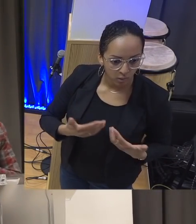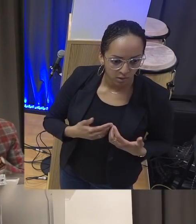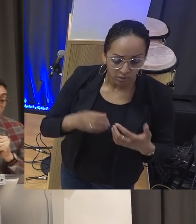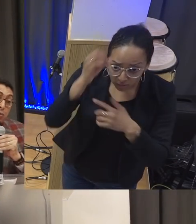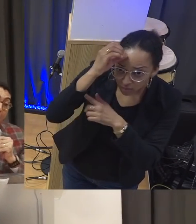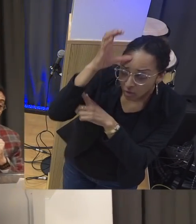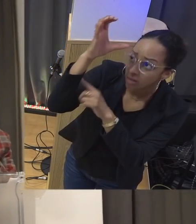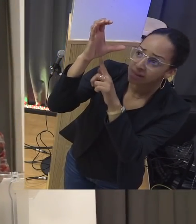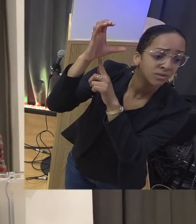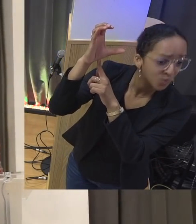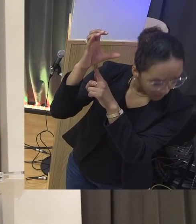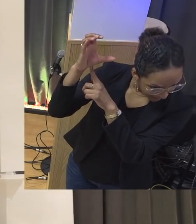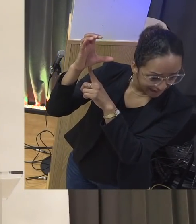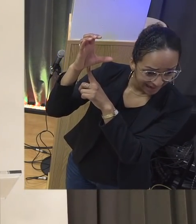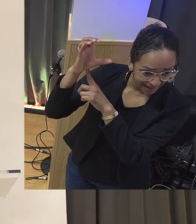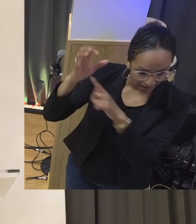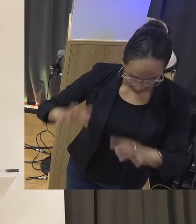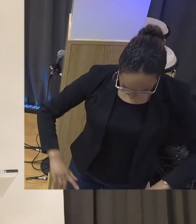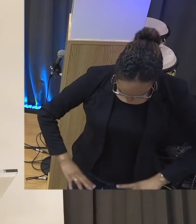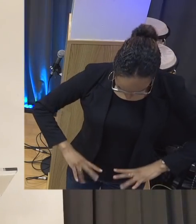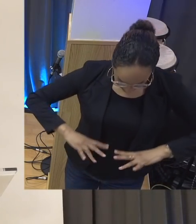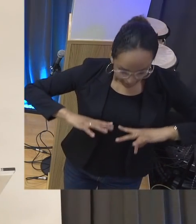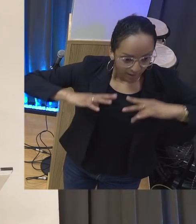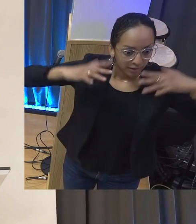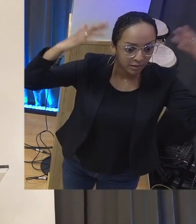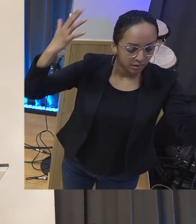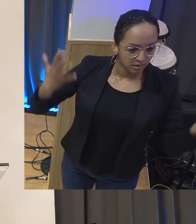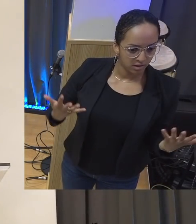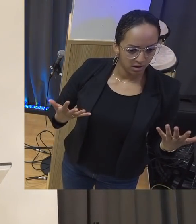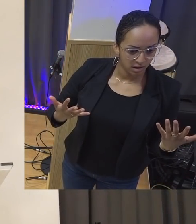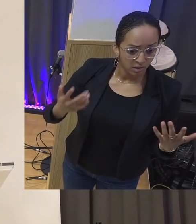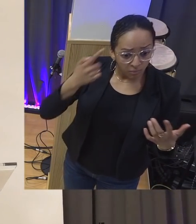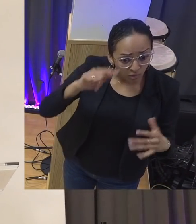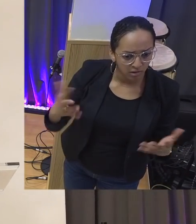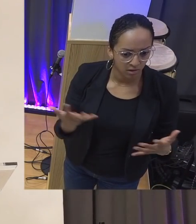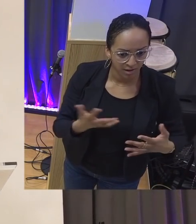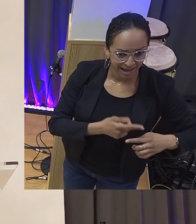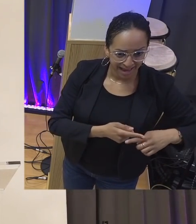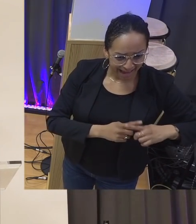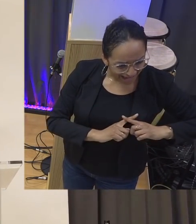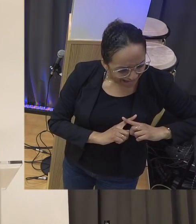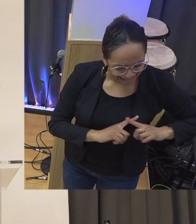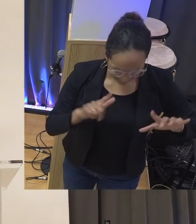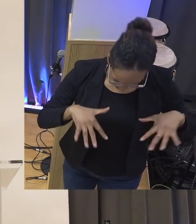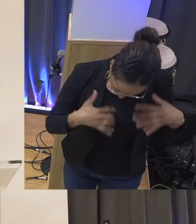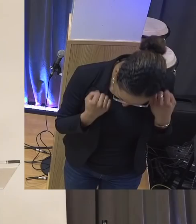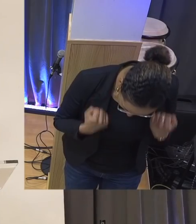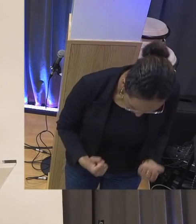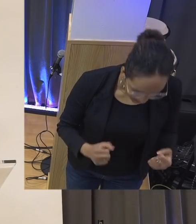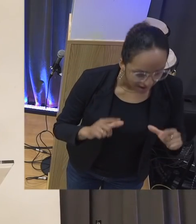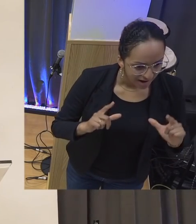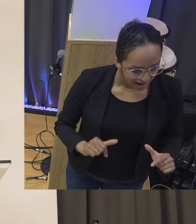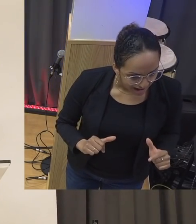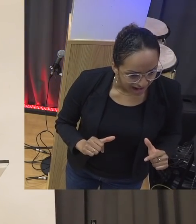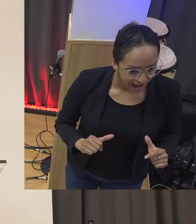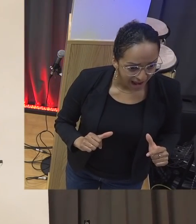mais en même temps, il nous parle de cette plénitude. Paul intercède pour que les chrétiens soient puissamment fortifiés et qu'ils